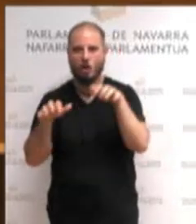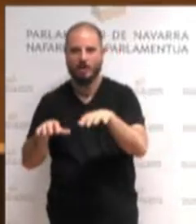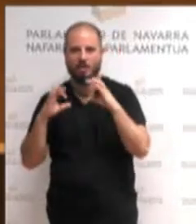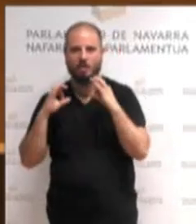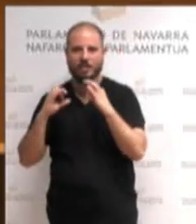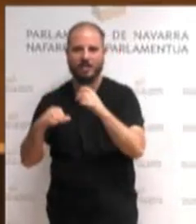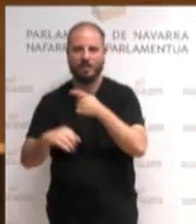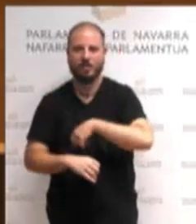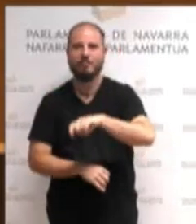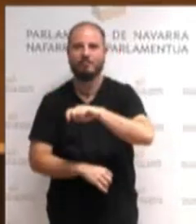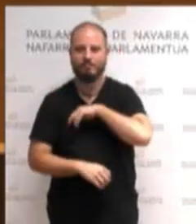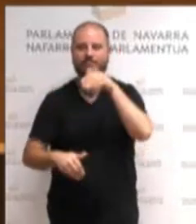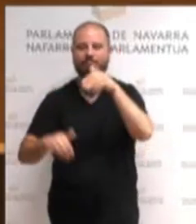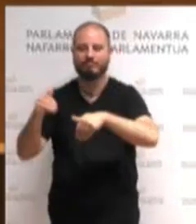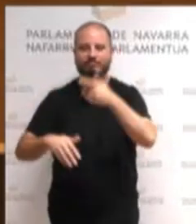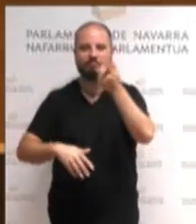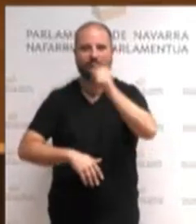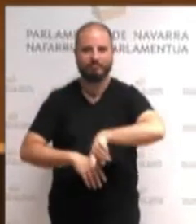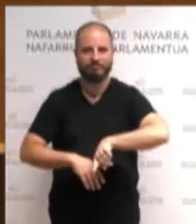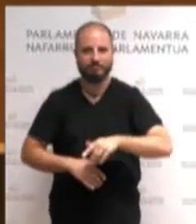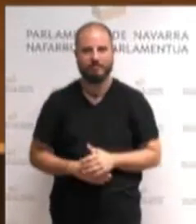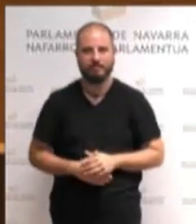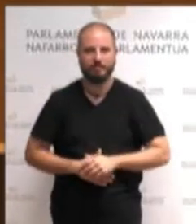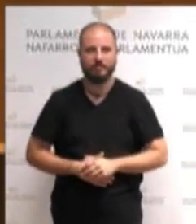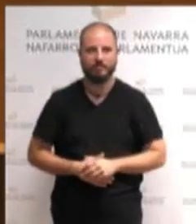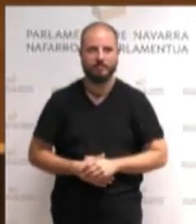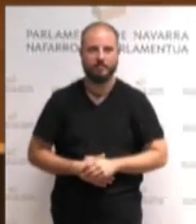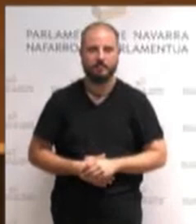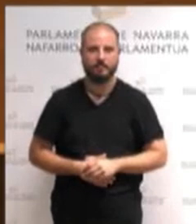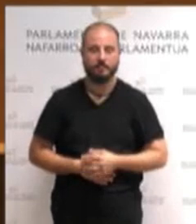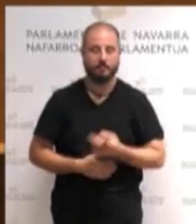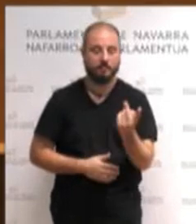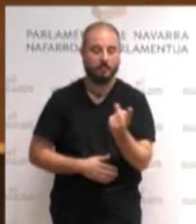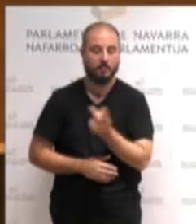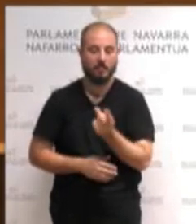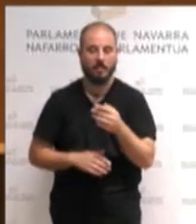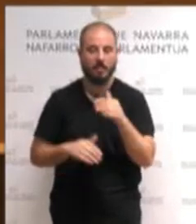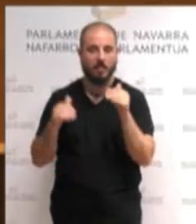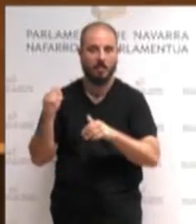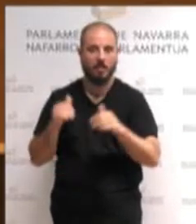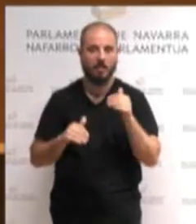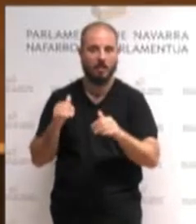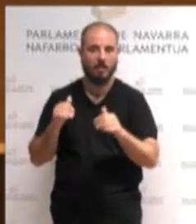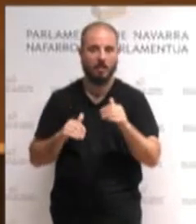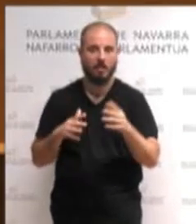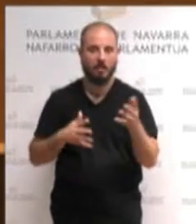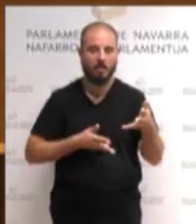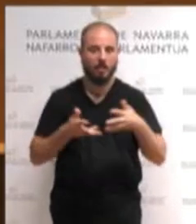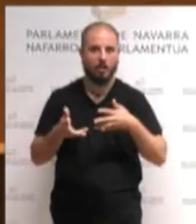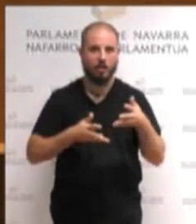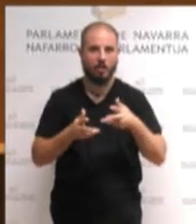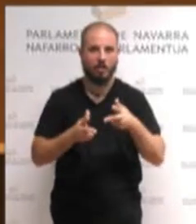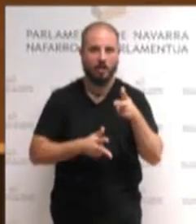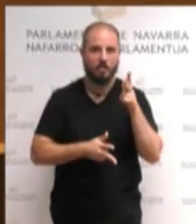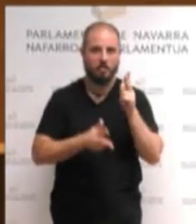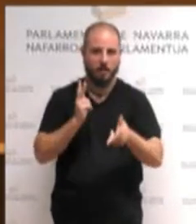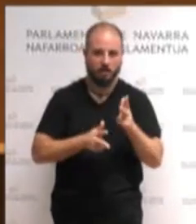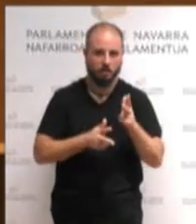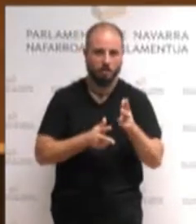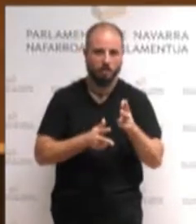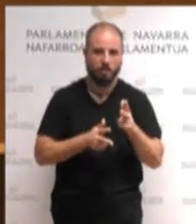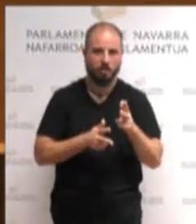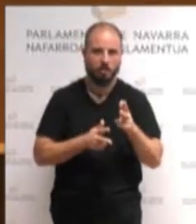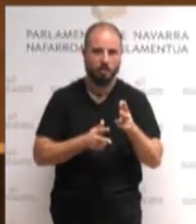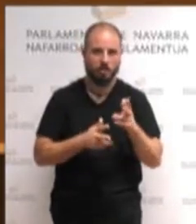ditugu. Batean, zein bestean, Euskal Erritarrok eta beraz, Nafar Jendartea,